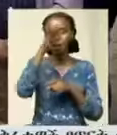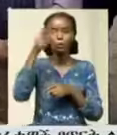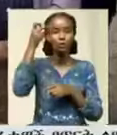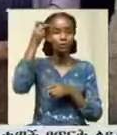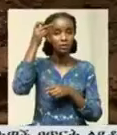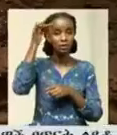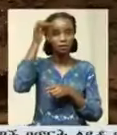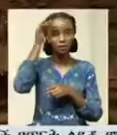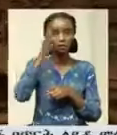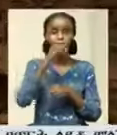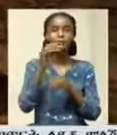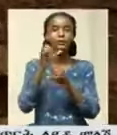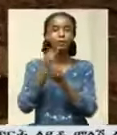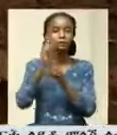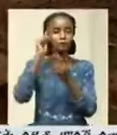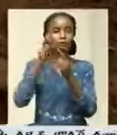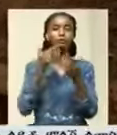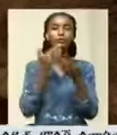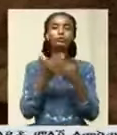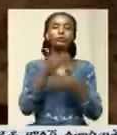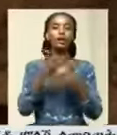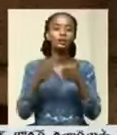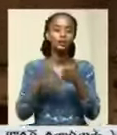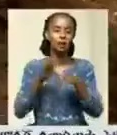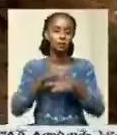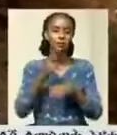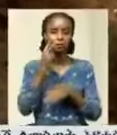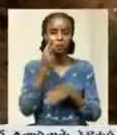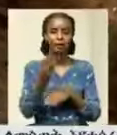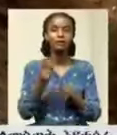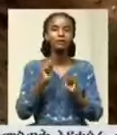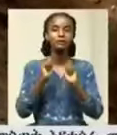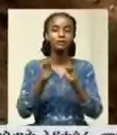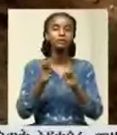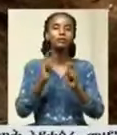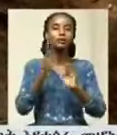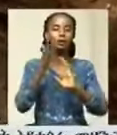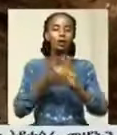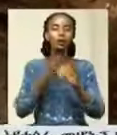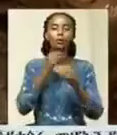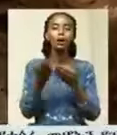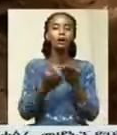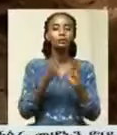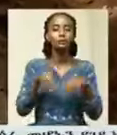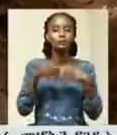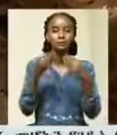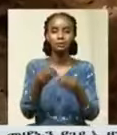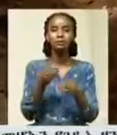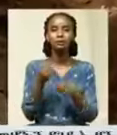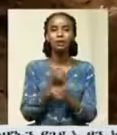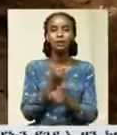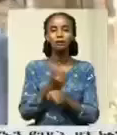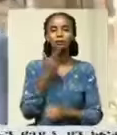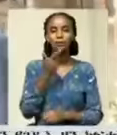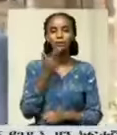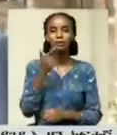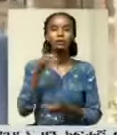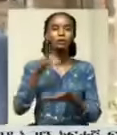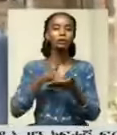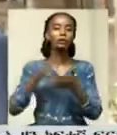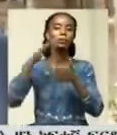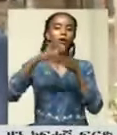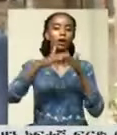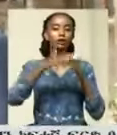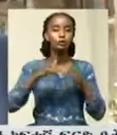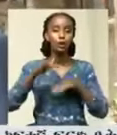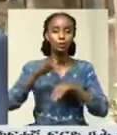ሌዳሞ የተያዙ እቅዶች በጥሩ ደረጃ ላይ መሆናቸውን አይተናል፣ በፍጥነት ተጠናቀው አገልግሎት እንዲሰጡም ይሰራል ብለዋል። የከተማ ዳርቻዎች